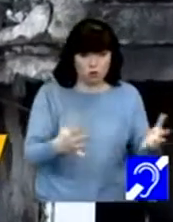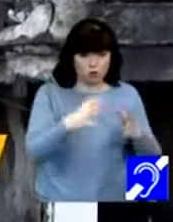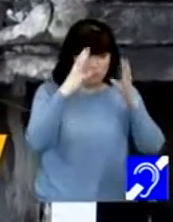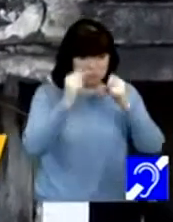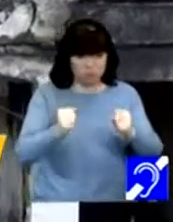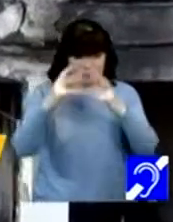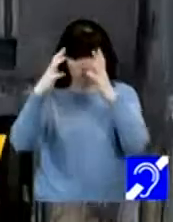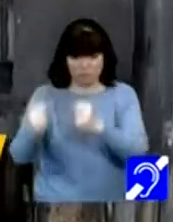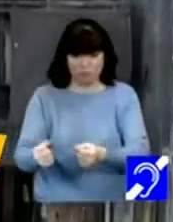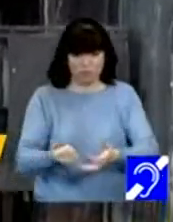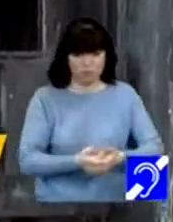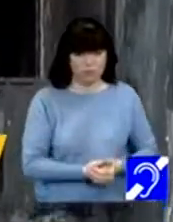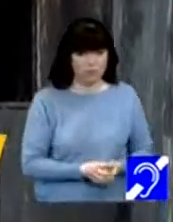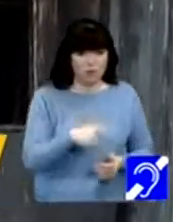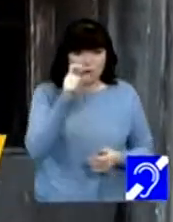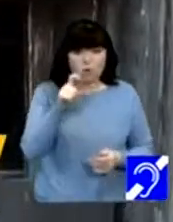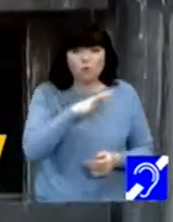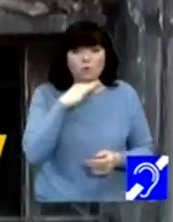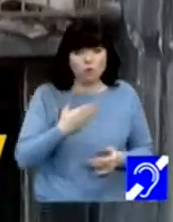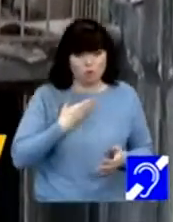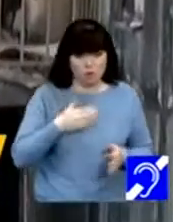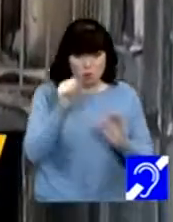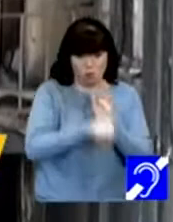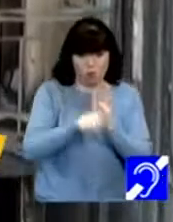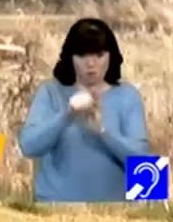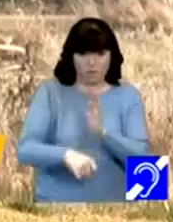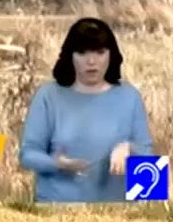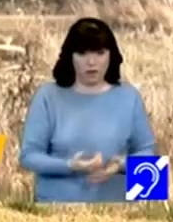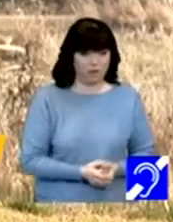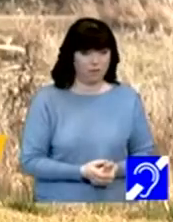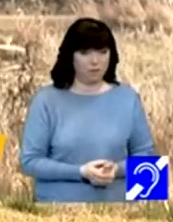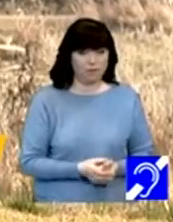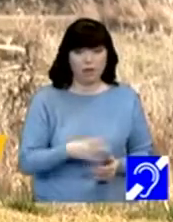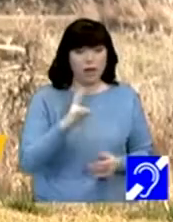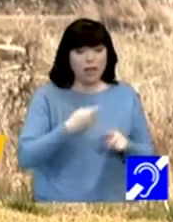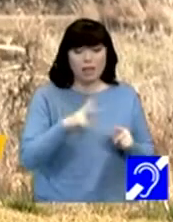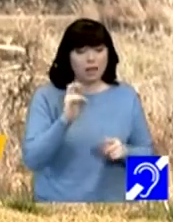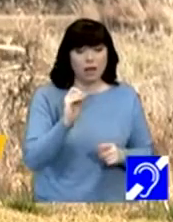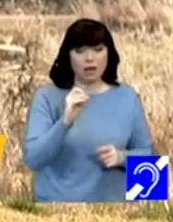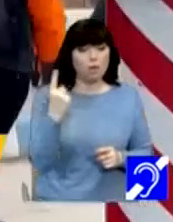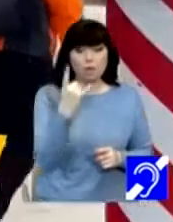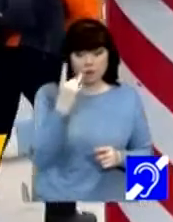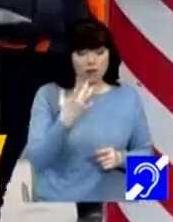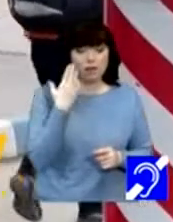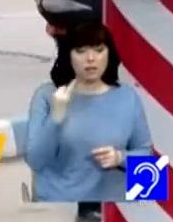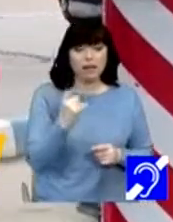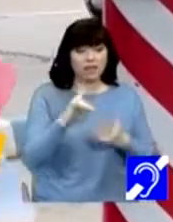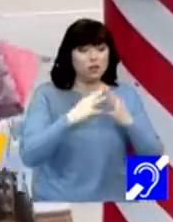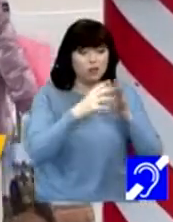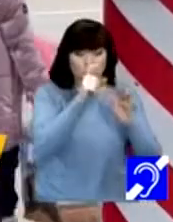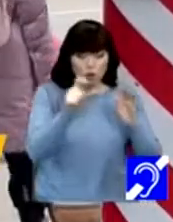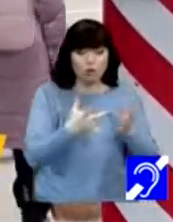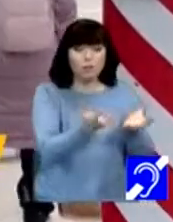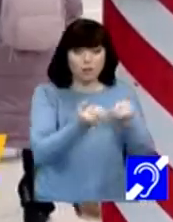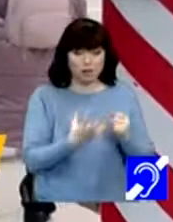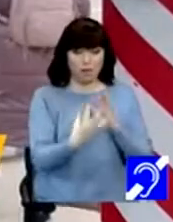toate, în căițul oamenilor, în oameni, mulți oameni au omorât. Ia ca și-au făcut. Nu este pentru prima dată când oamenii din sat găzduiesc persoane